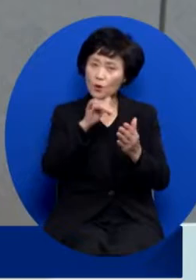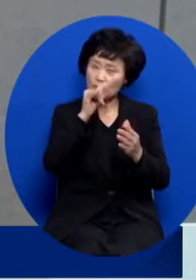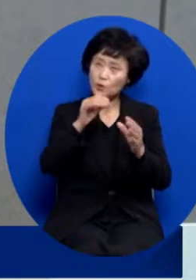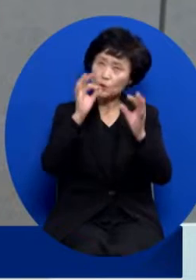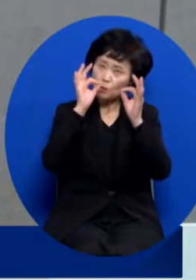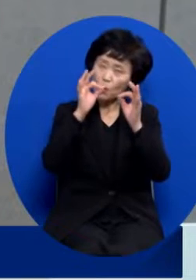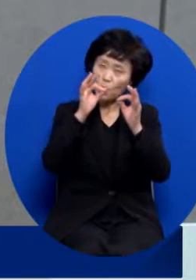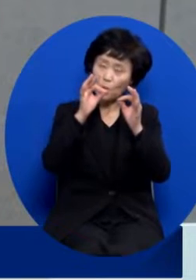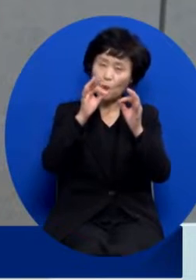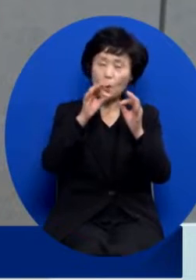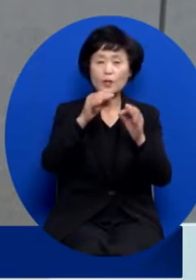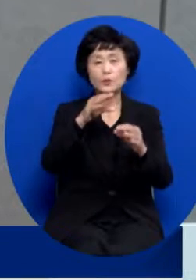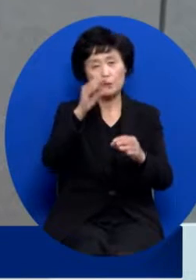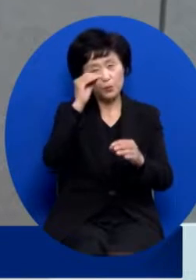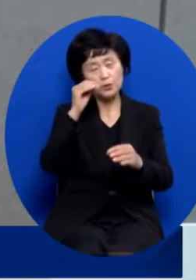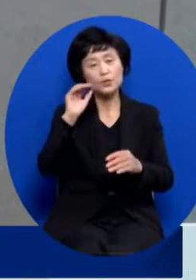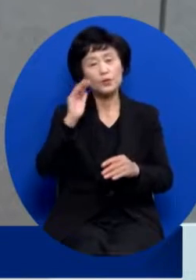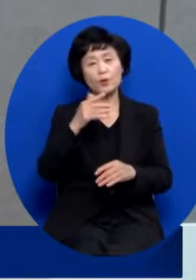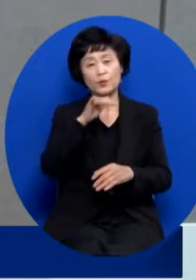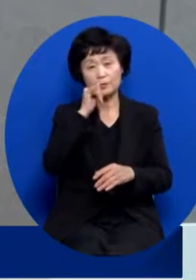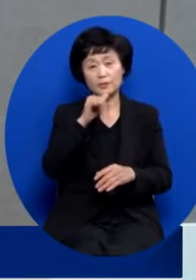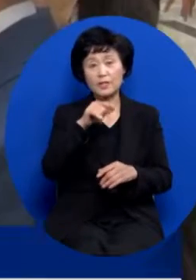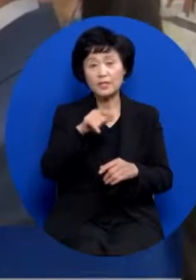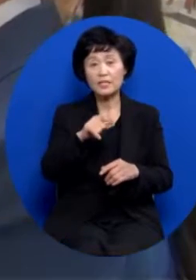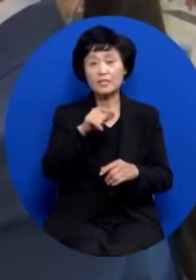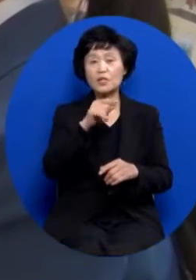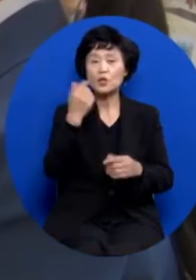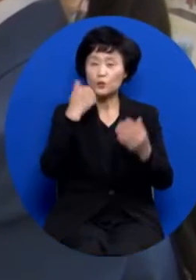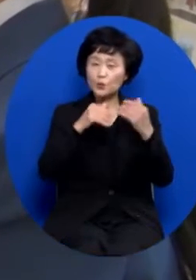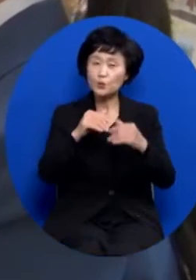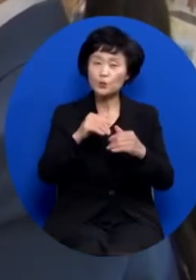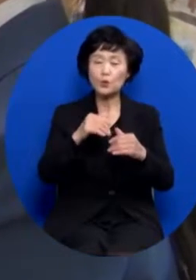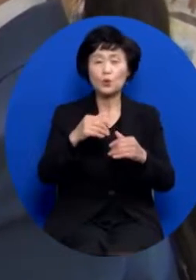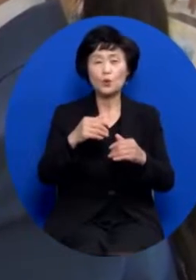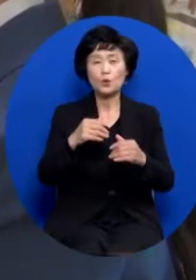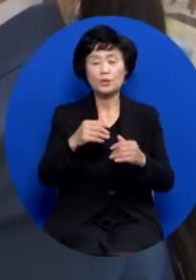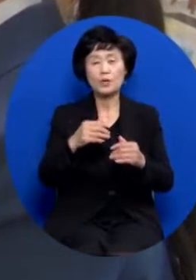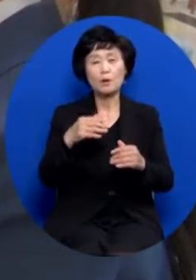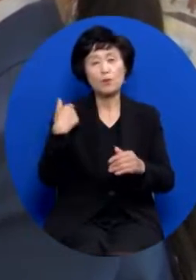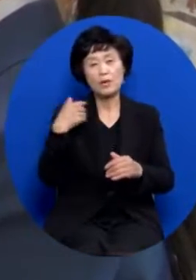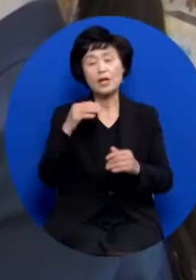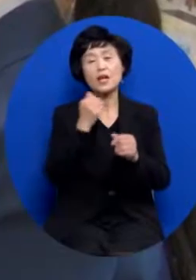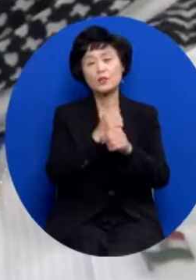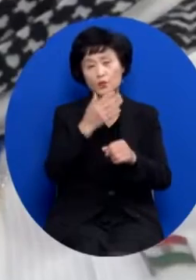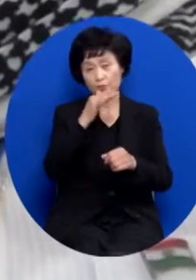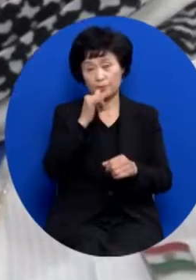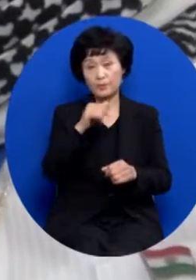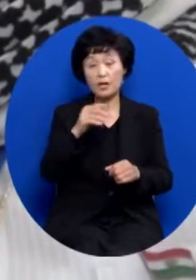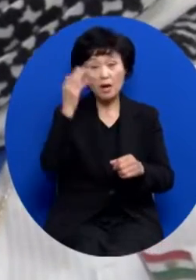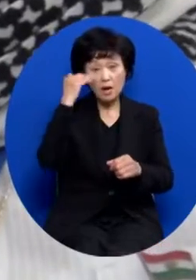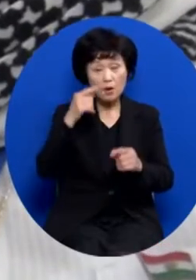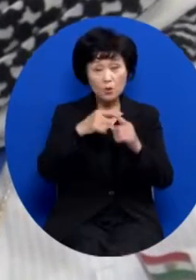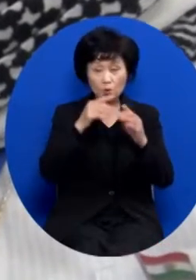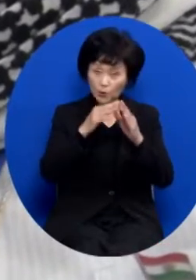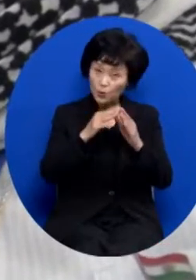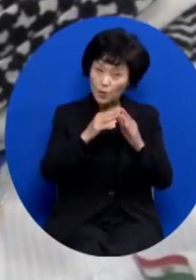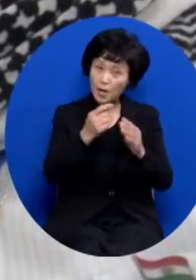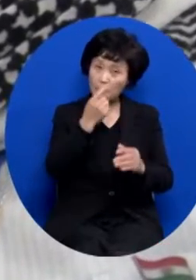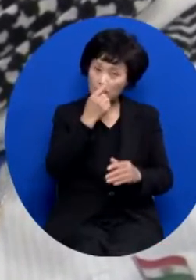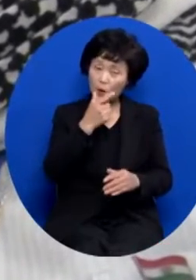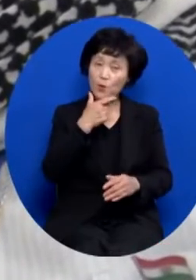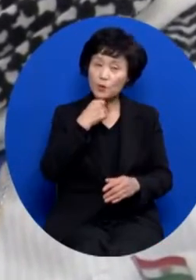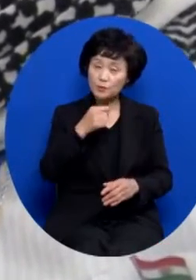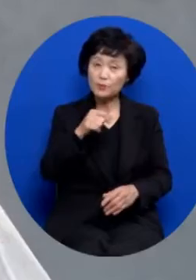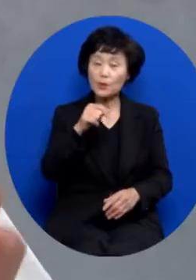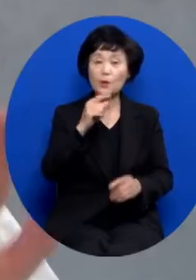누구도 크루드 교회 존재감 부인할 수가 없어요. 6.25 전쟁의 아픔에도 부흥을 일으킨 한국교회를 배우고 싶다는 크루드